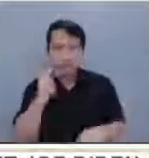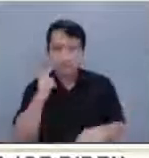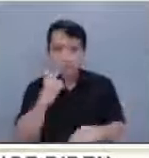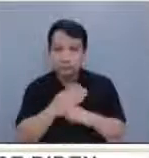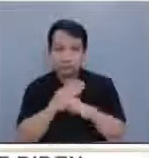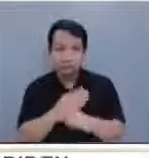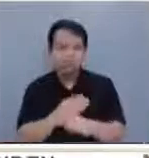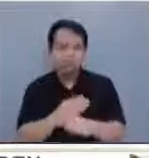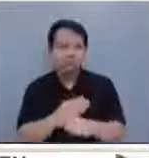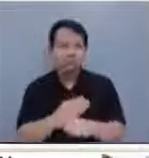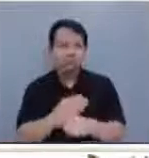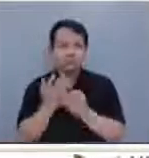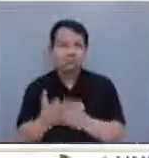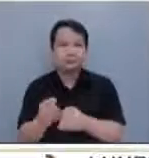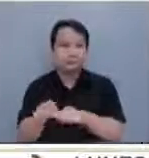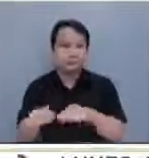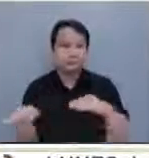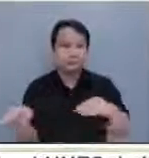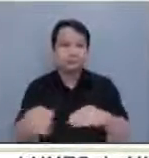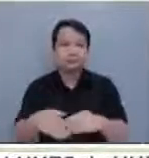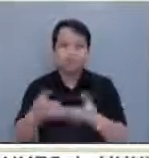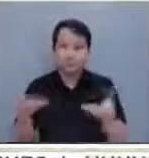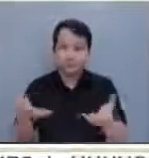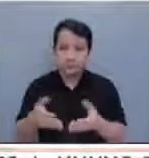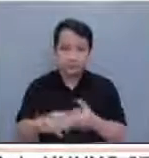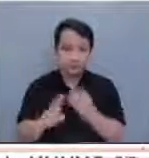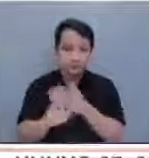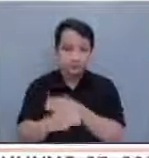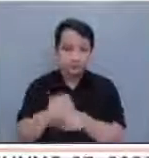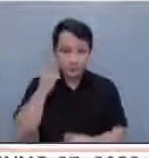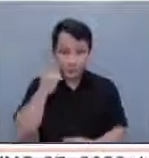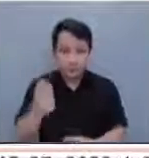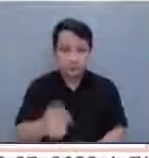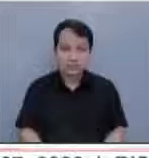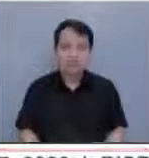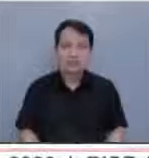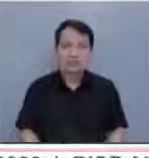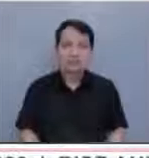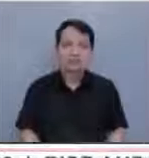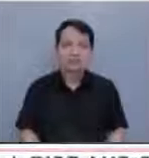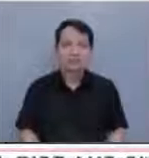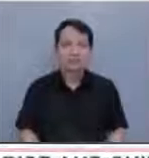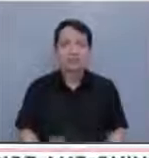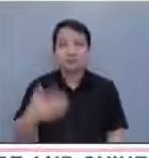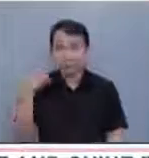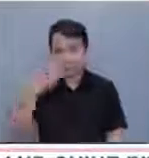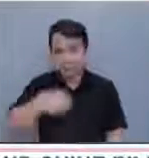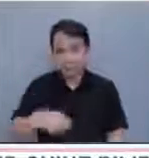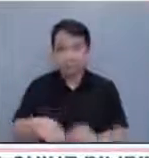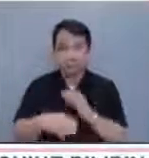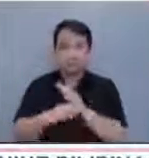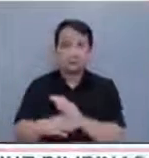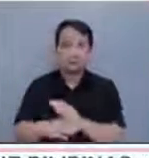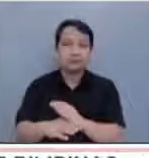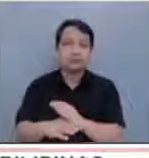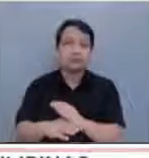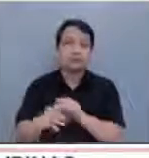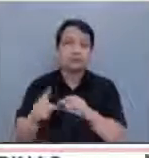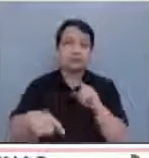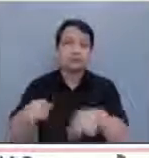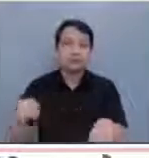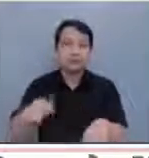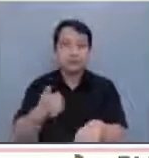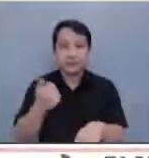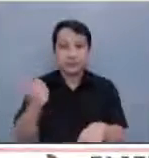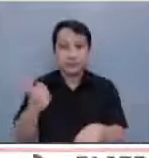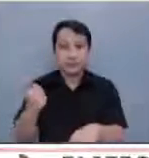ang pagbigat ng daloy ng trapiko dito. Back to you, Gani. Pinakamaganda pa rin dyan, iwasan na muna yung lugar na yan kung may ibang madadaanan na